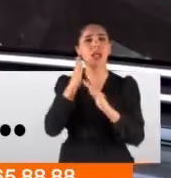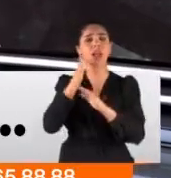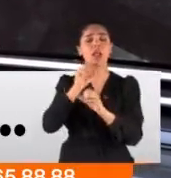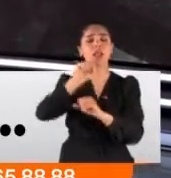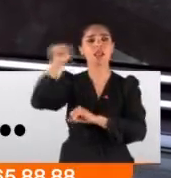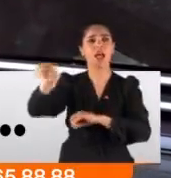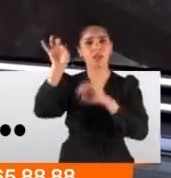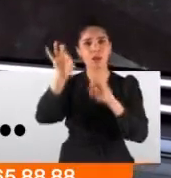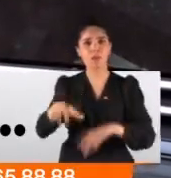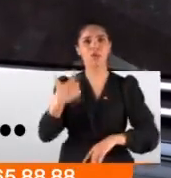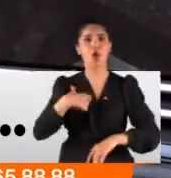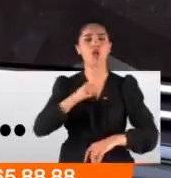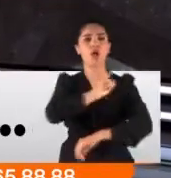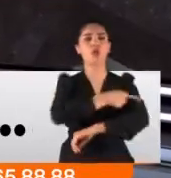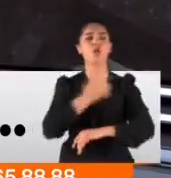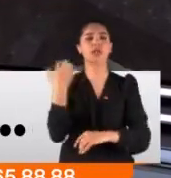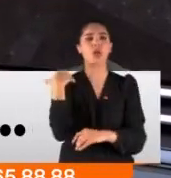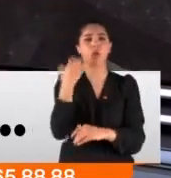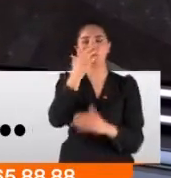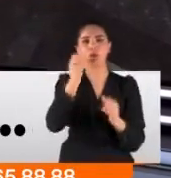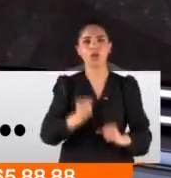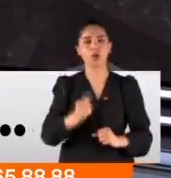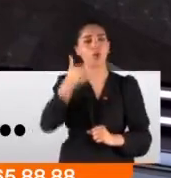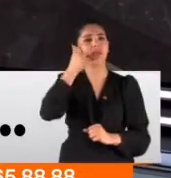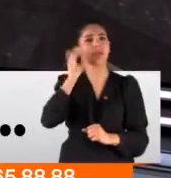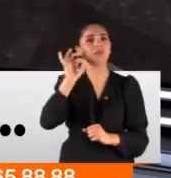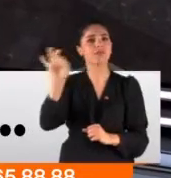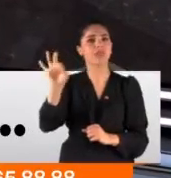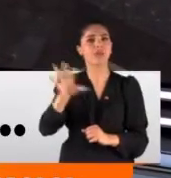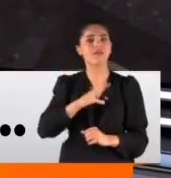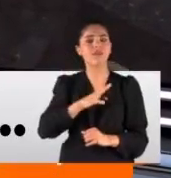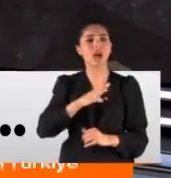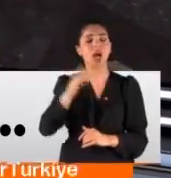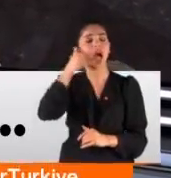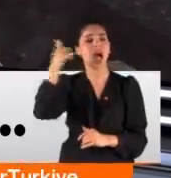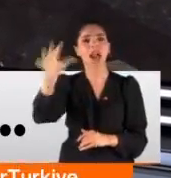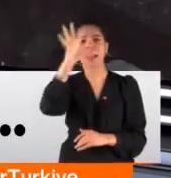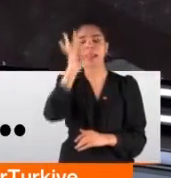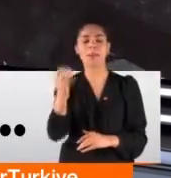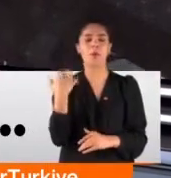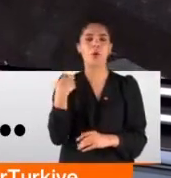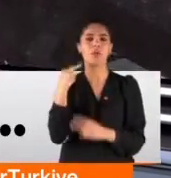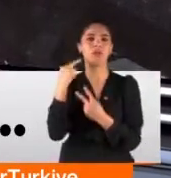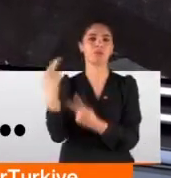Kuvvetler Komutanlığı'nda nöbetteydi. Telefonu çaldı, arayan komutanıydı.